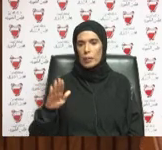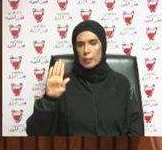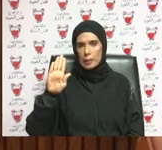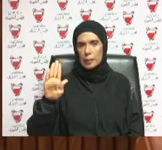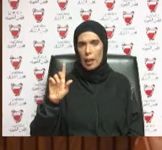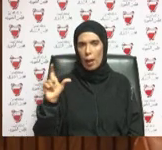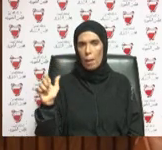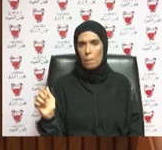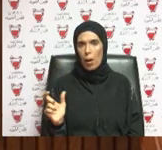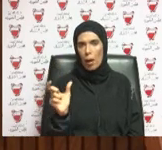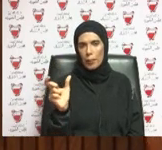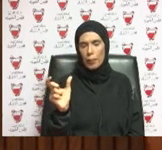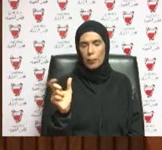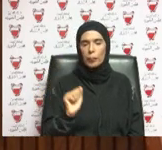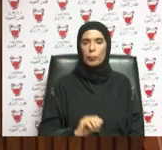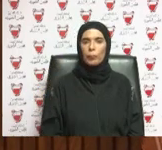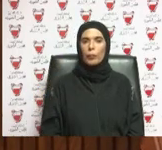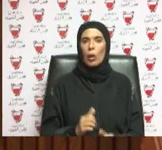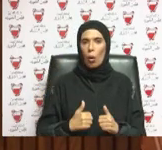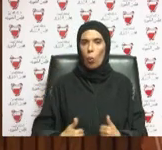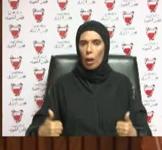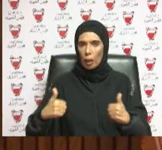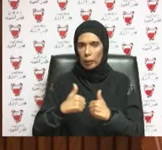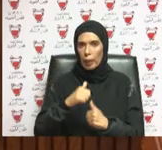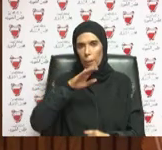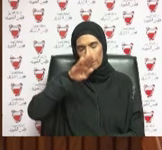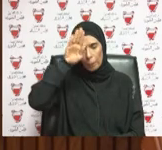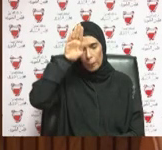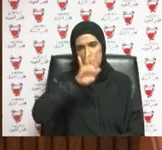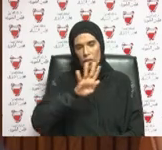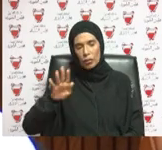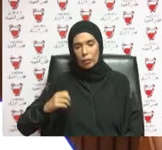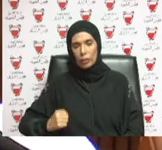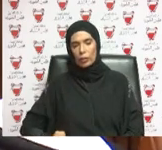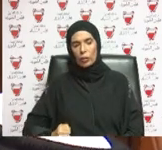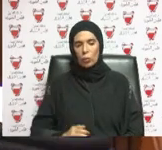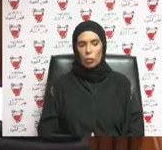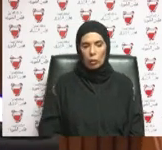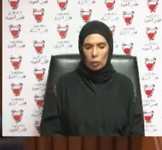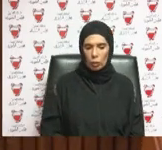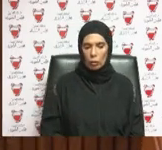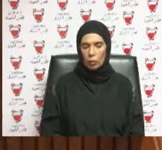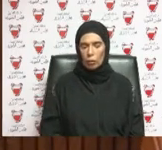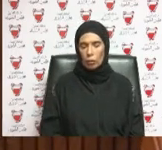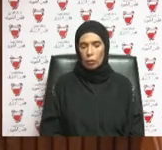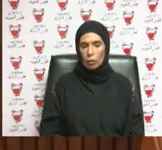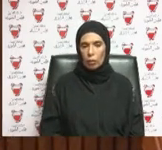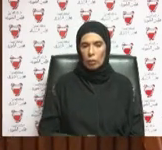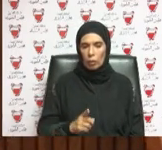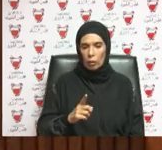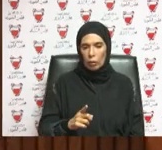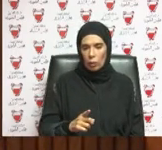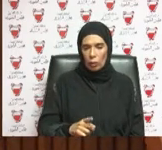نائب رئيس مجلس الوزراء، وإلى العائلة المالكة الكريمة وشعب البحرين الوفي بأحر التعازي